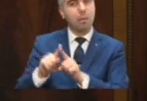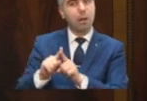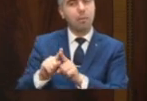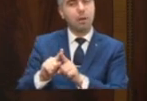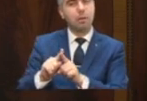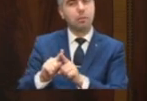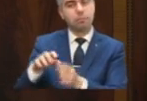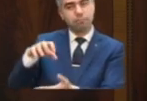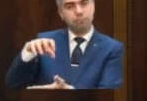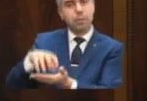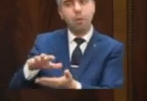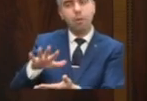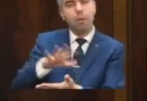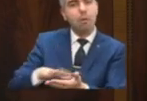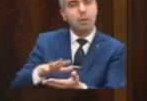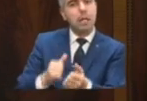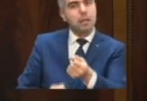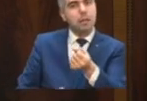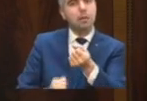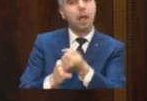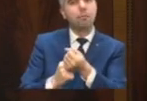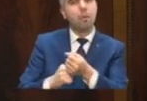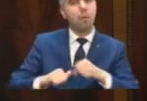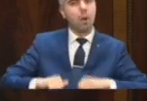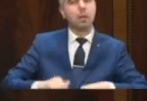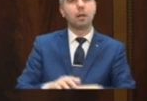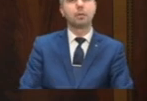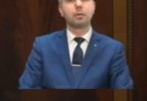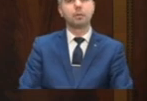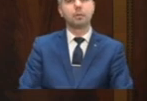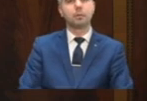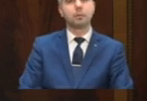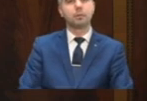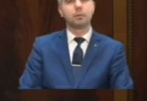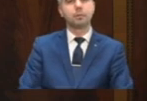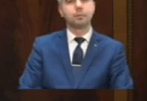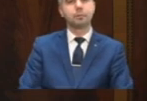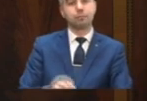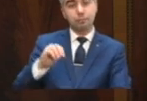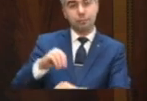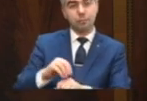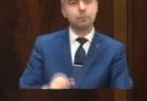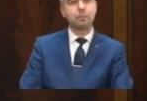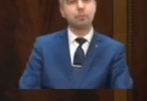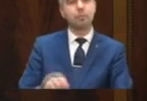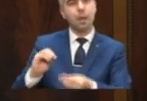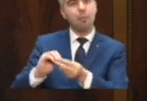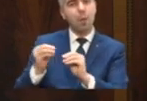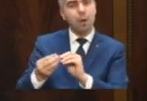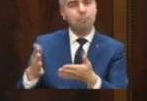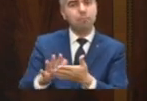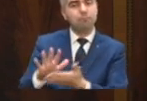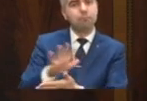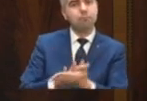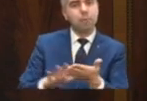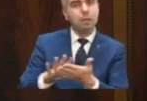هائلة تنتظر فقط دعمكم ومساندتكم. كما نثير معكم مشكلة التعقيدات